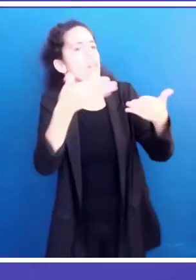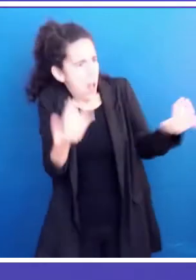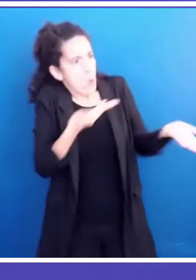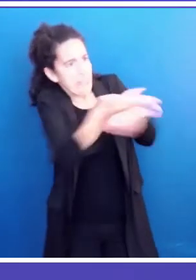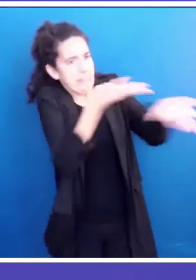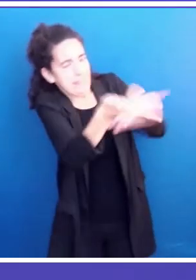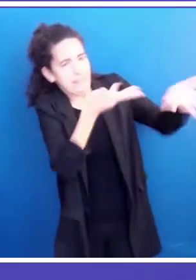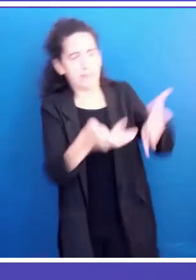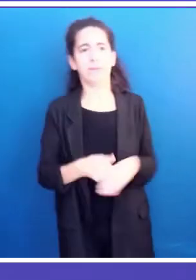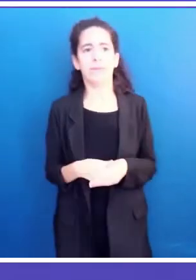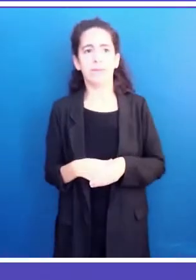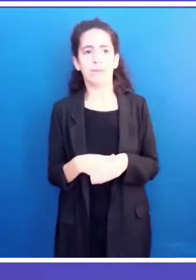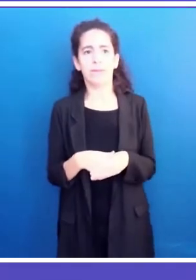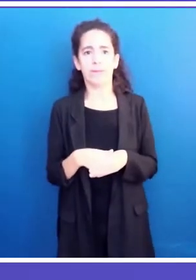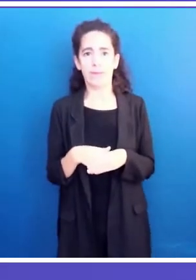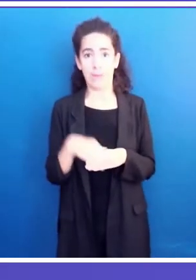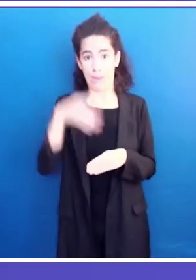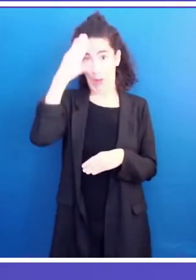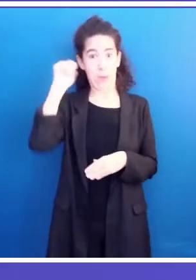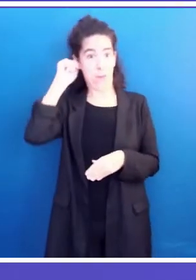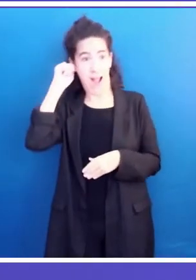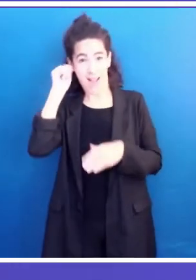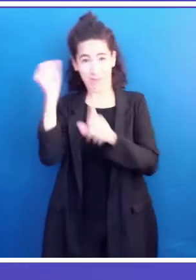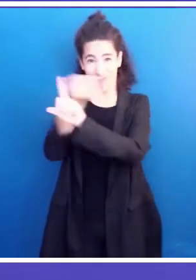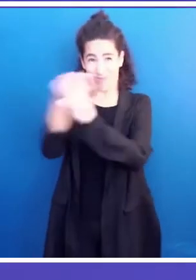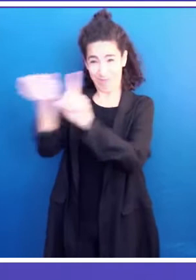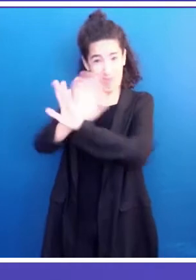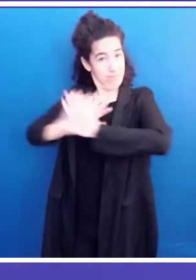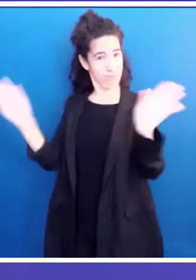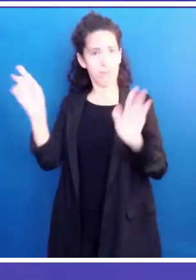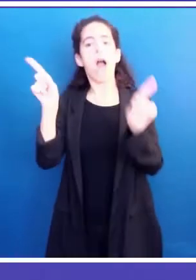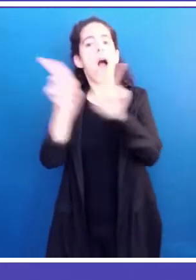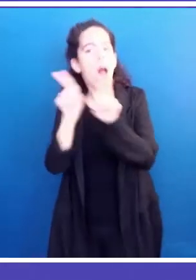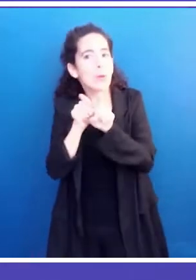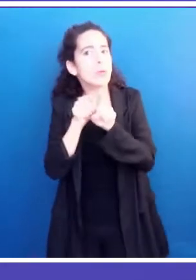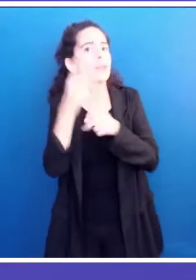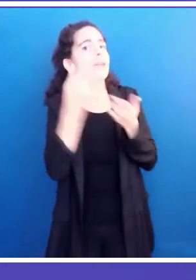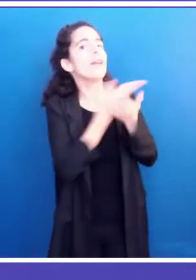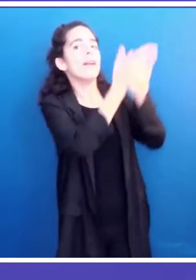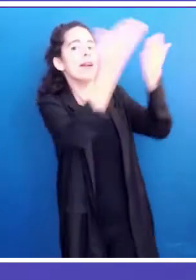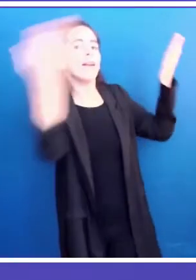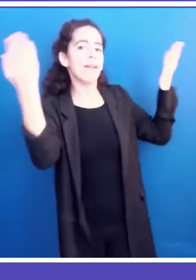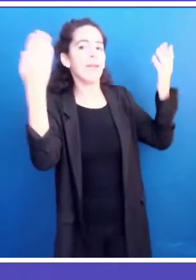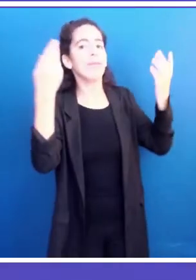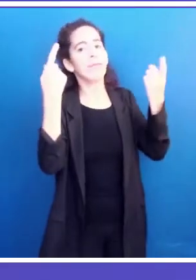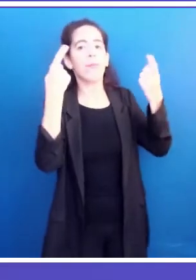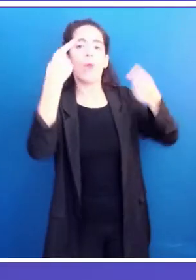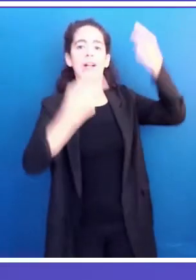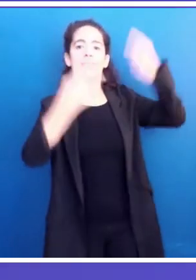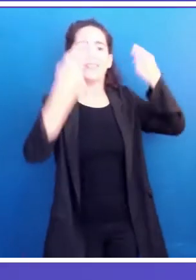لذلك من الأهمية بمكان أن نعالج العنف القائم على النوع الاجتماعي، وأن